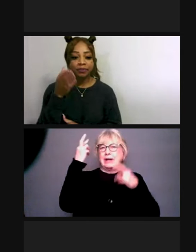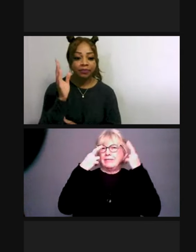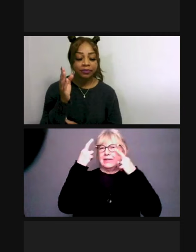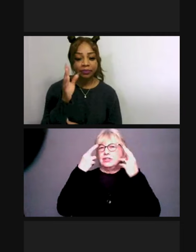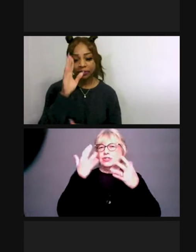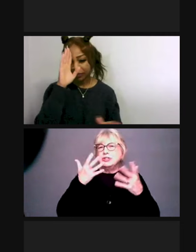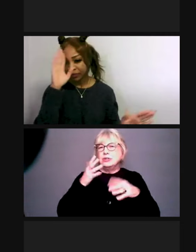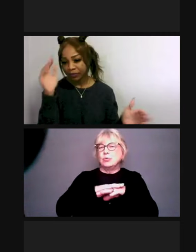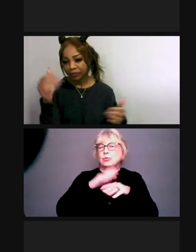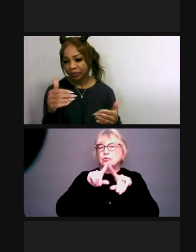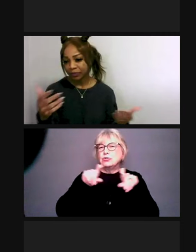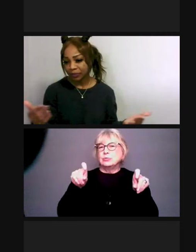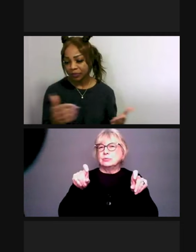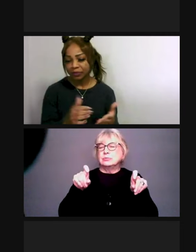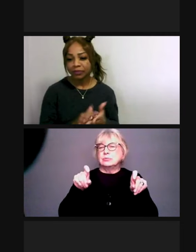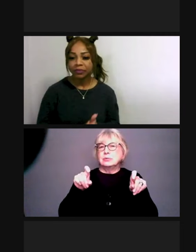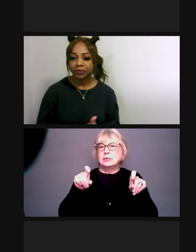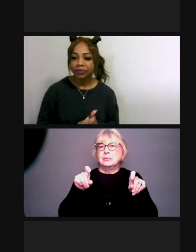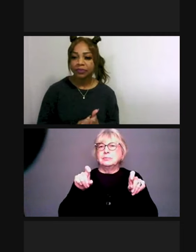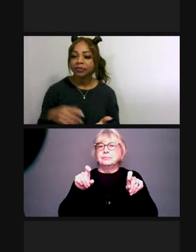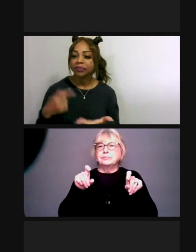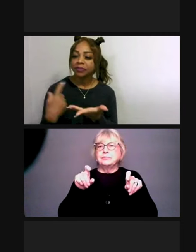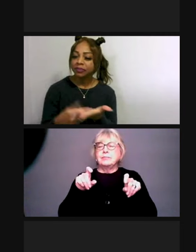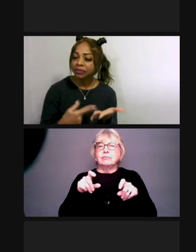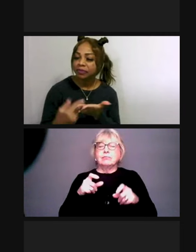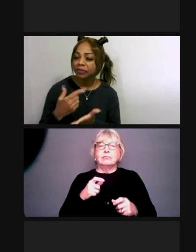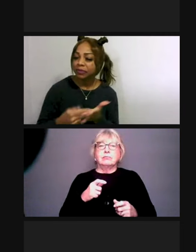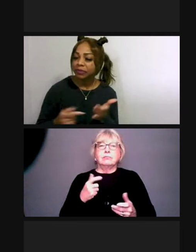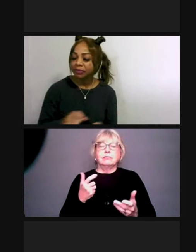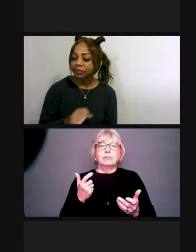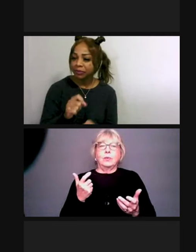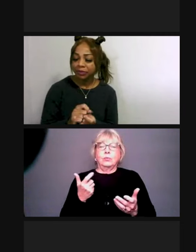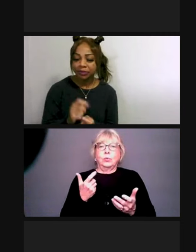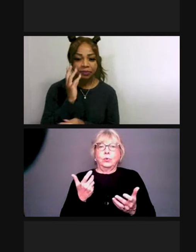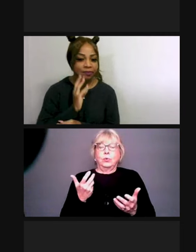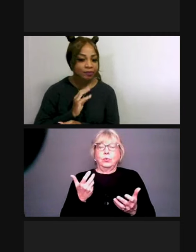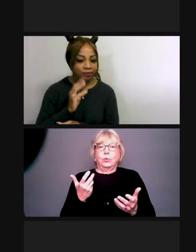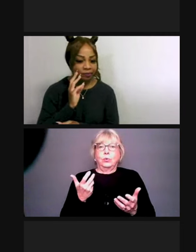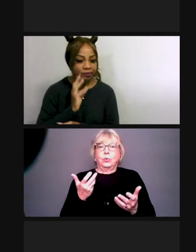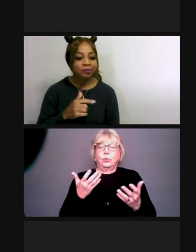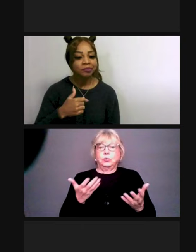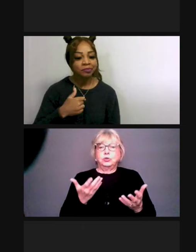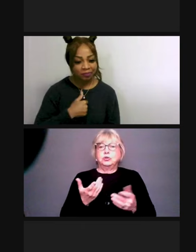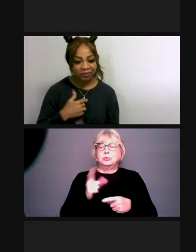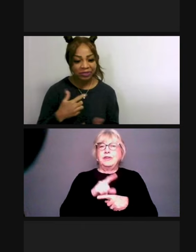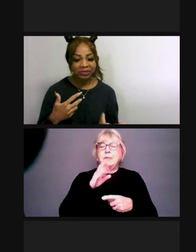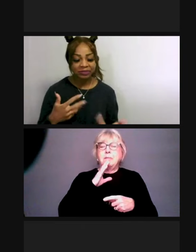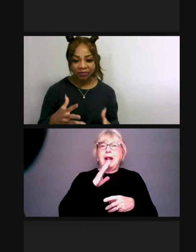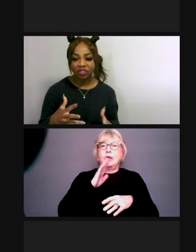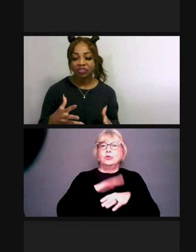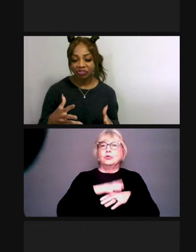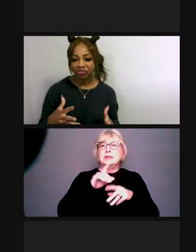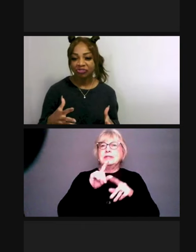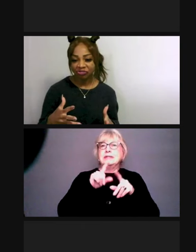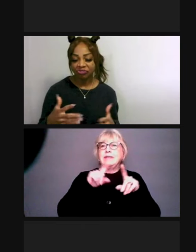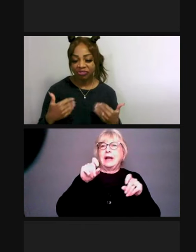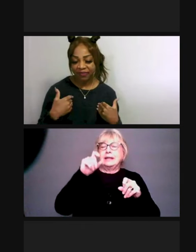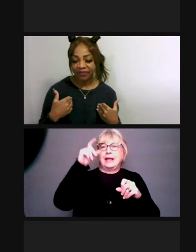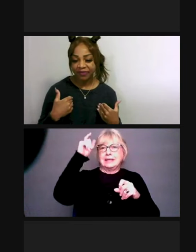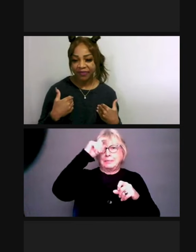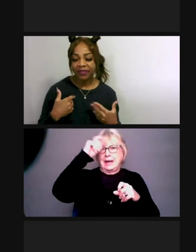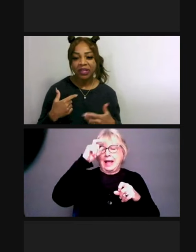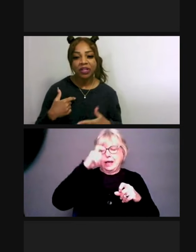Et aujourd'hui, c'est vraiment de vous parler d'expériences spécifiques, des choses que j'ai